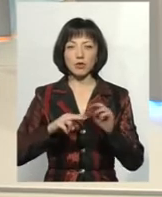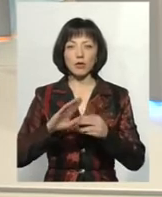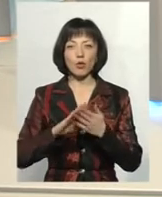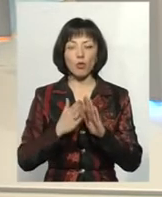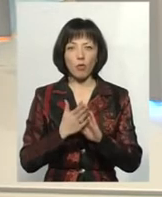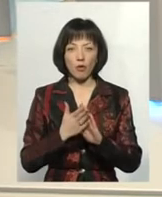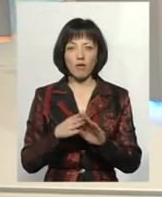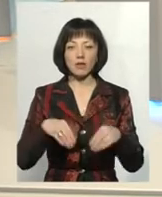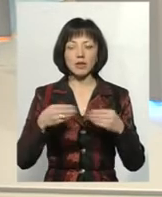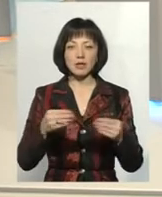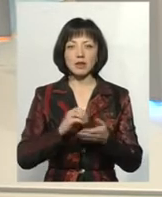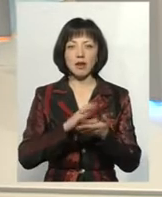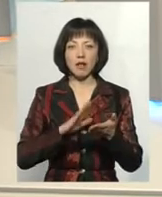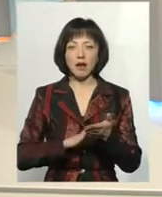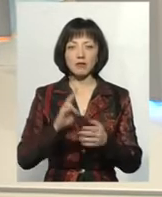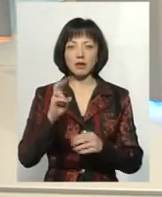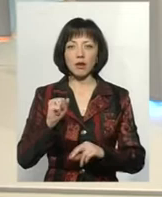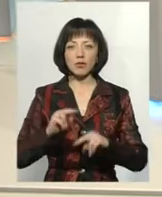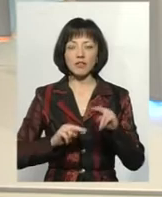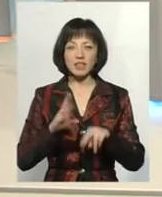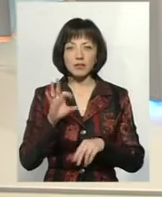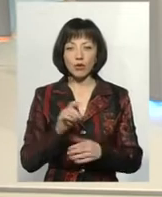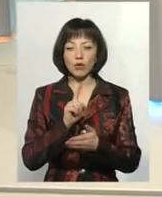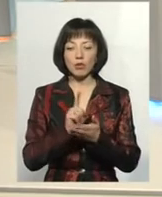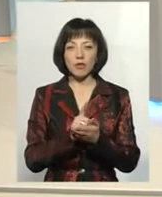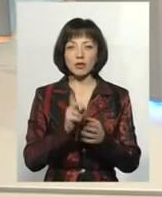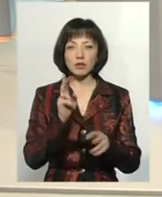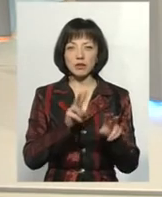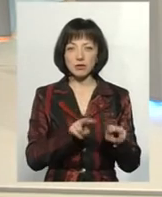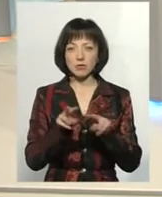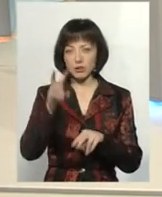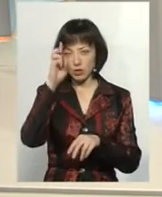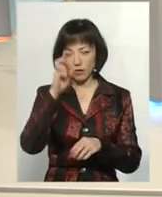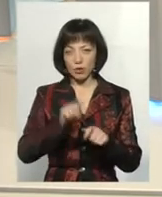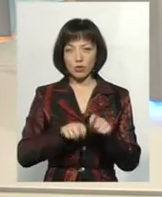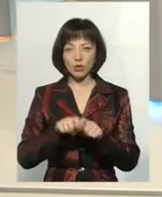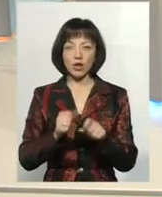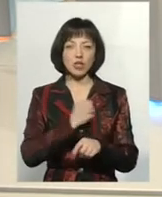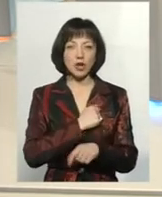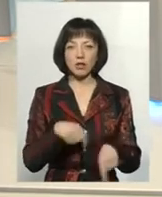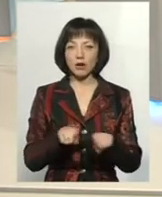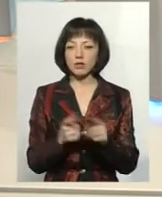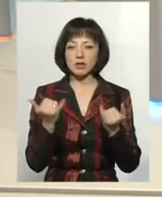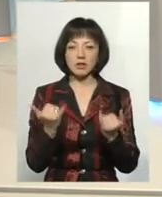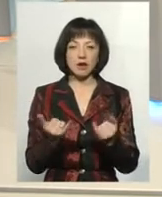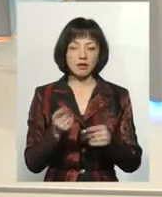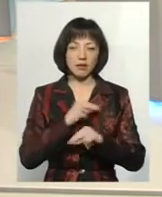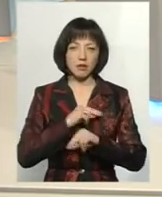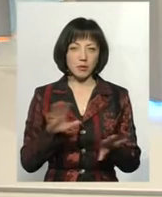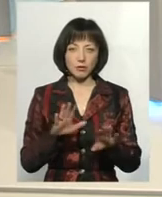і обмеження, видається декларація на будівництво, і хтось має здійснювати цей державний контроль. На жаль, він також зараз не дієвий,